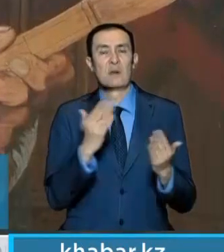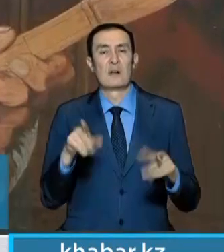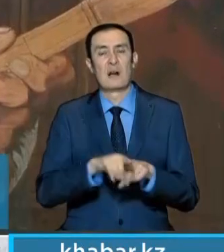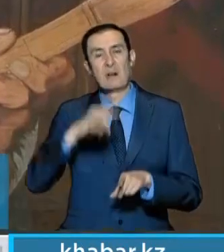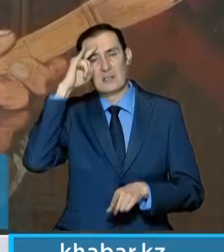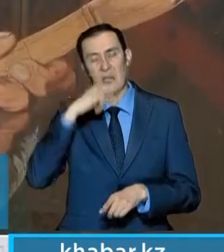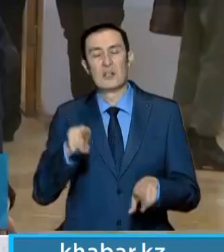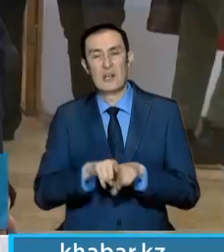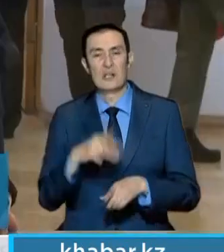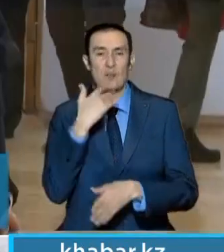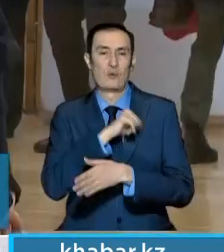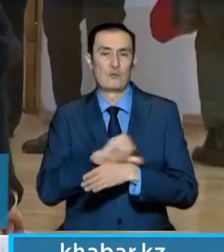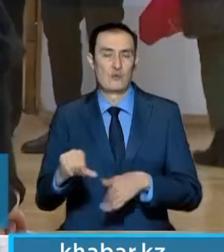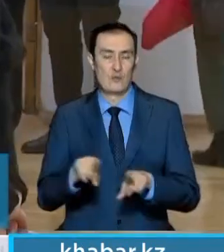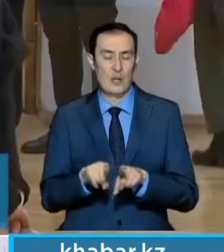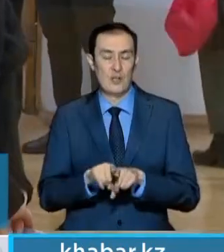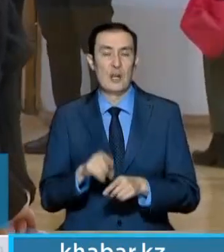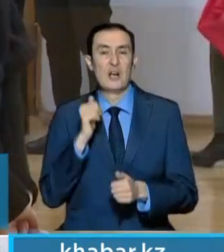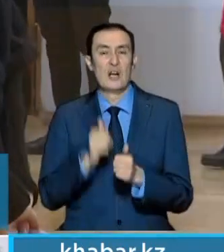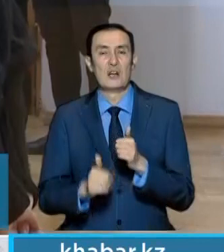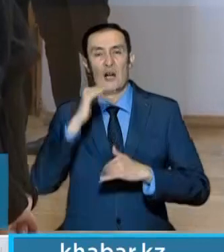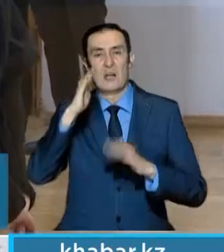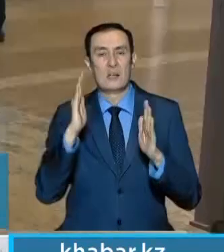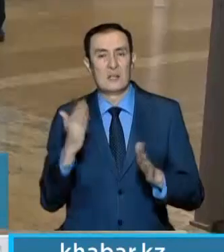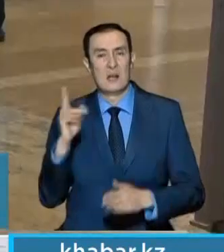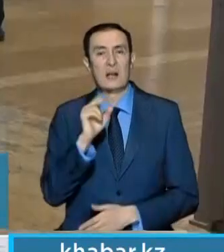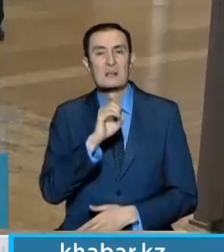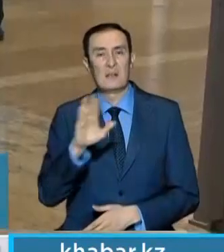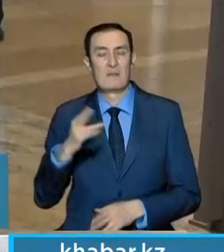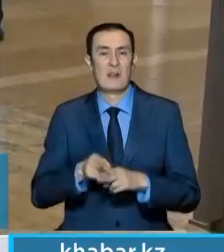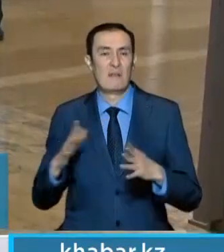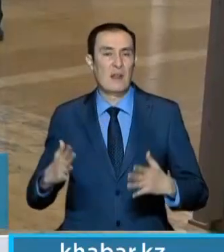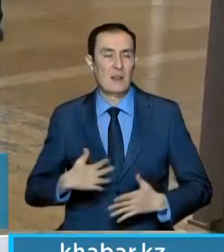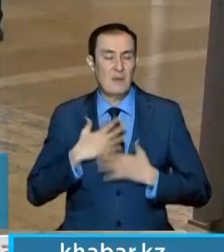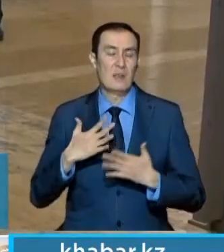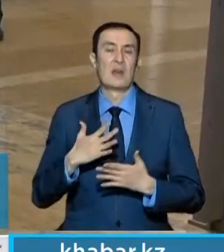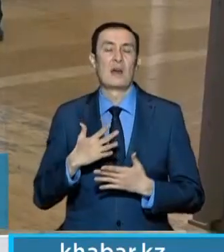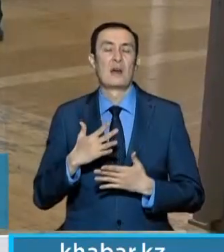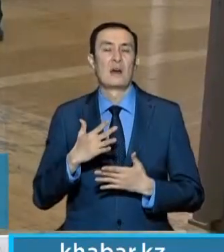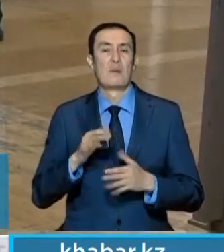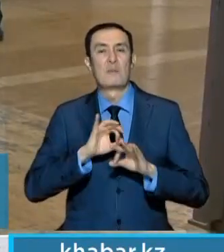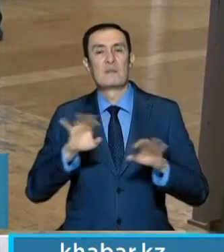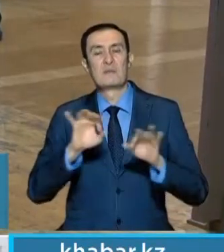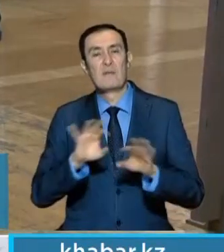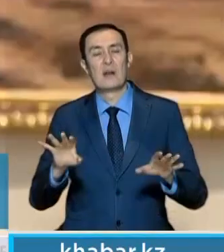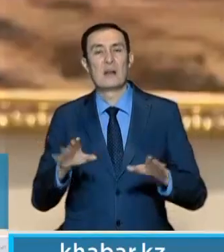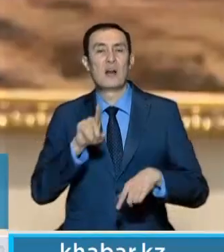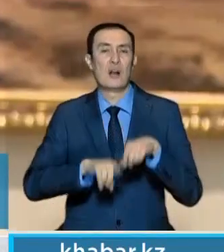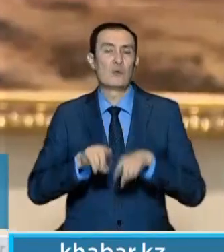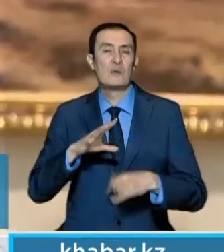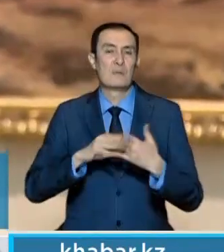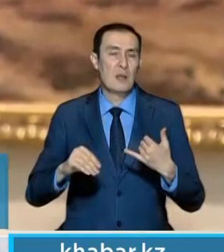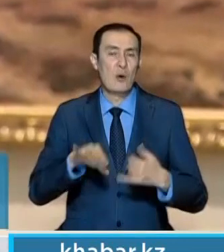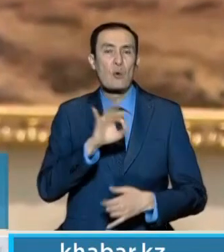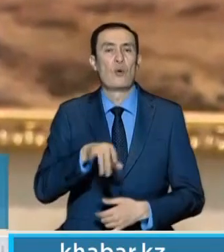в Казахстане, так и за рубежом. Каждое произведение Абылхана Костеева – это вдохновение, повествование о родной земле и